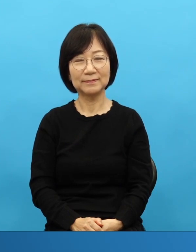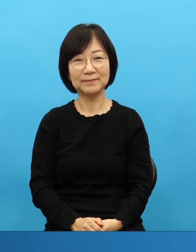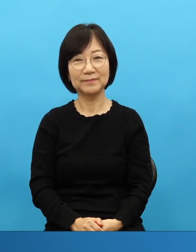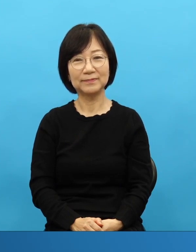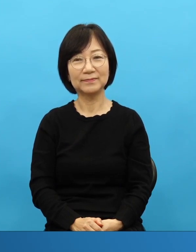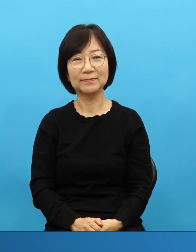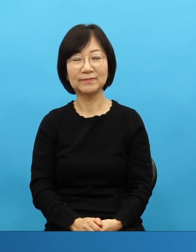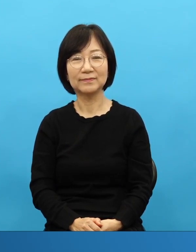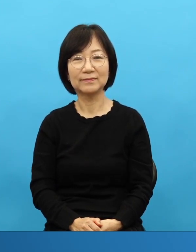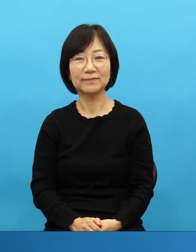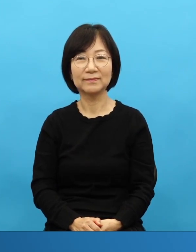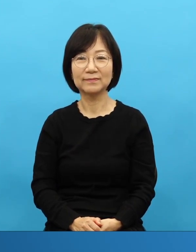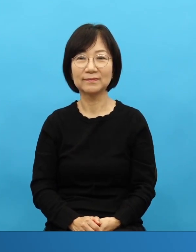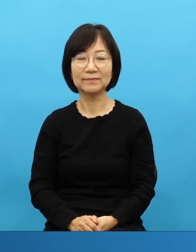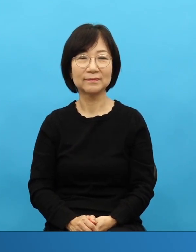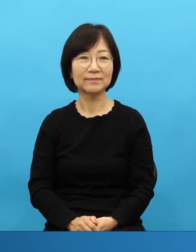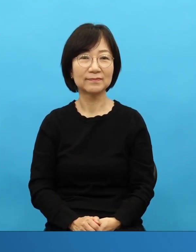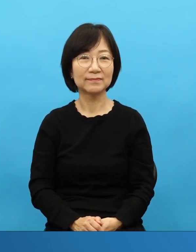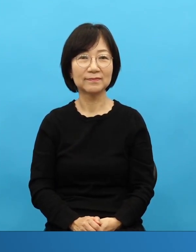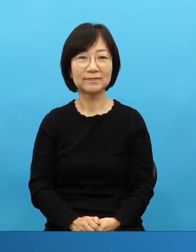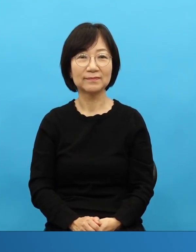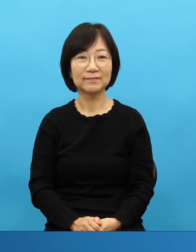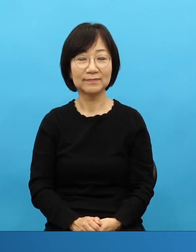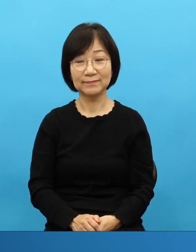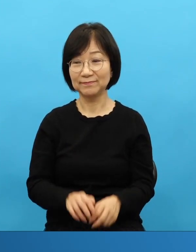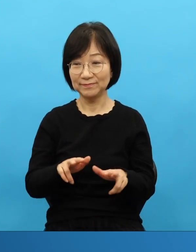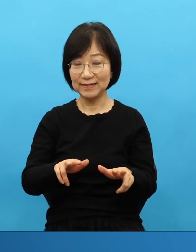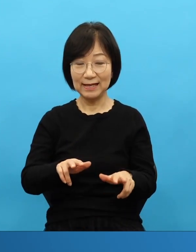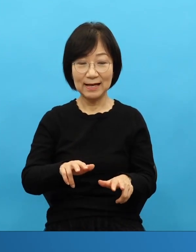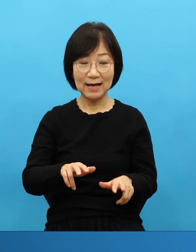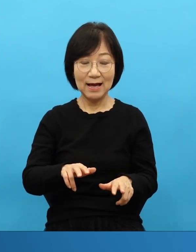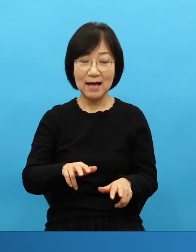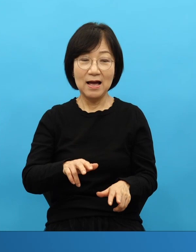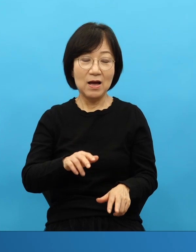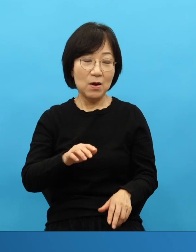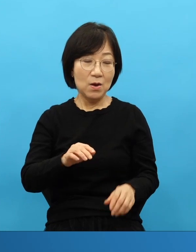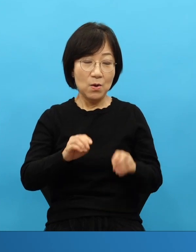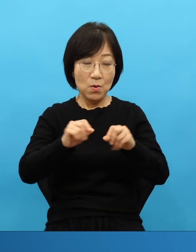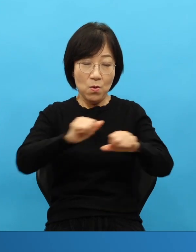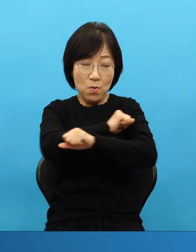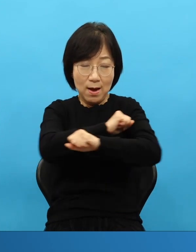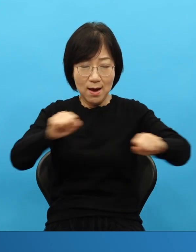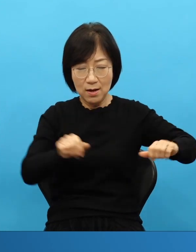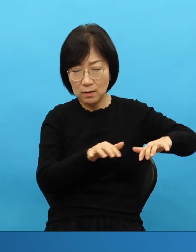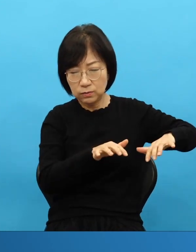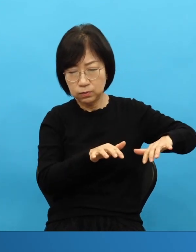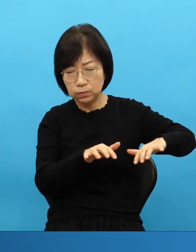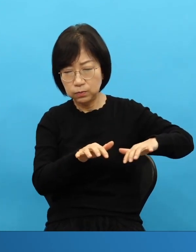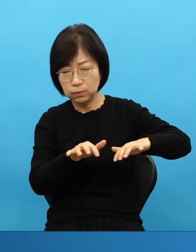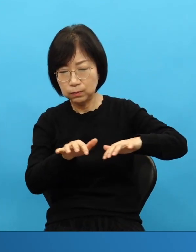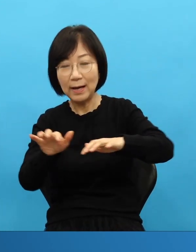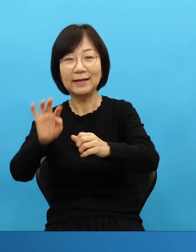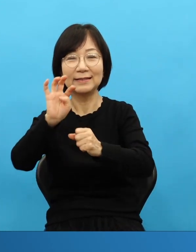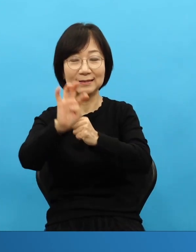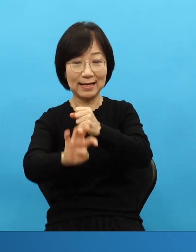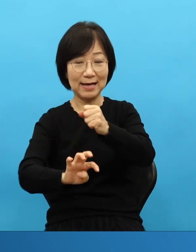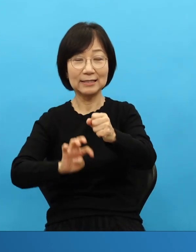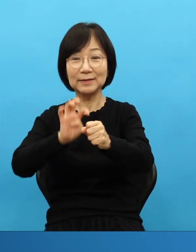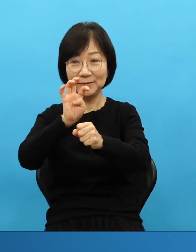지금부터 그러면 광야 40년을 확인해 봅시다. Then starting now, let's confirm the 40 years in the wilderness.